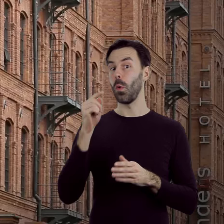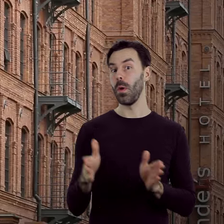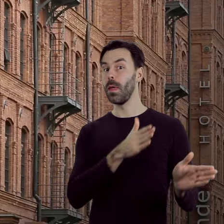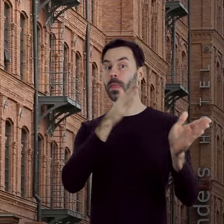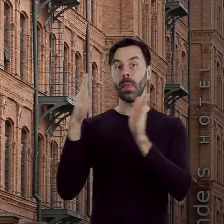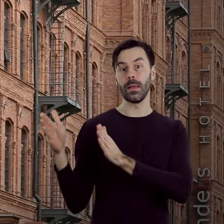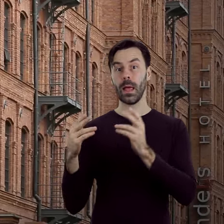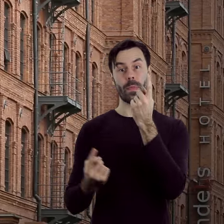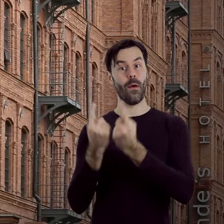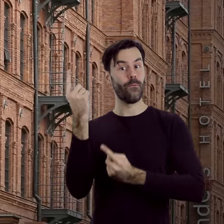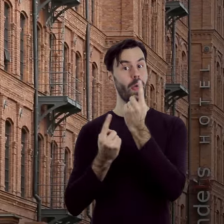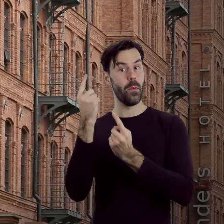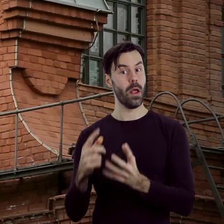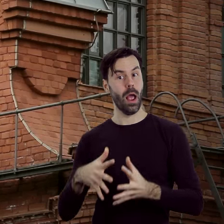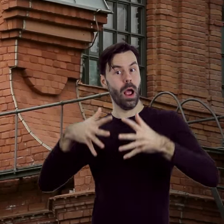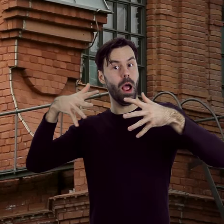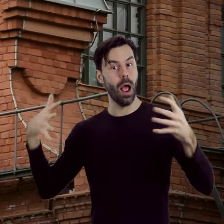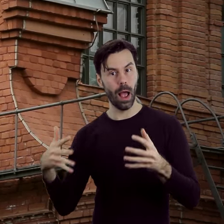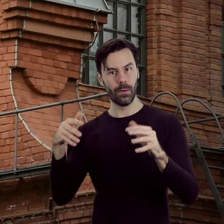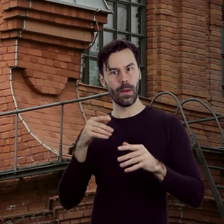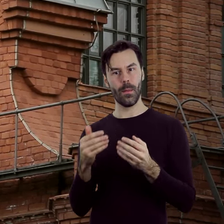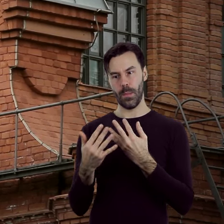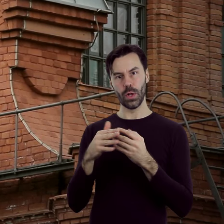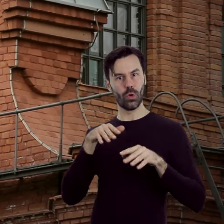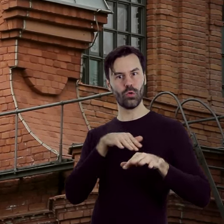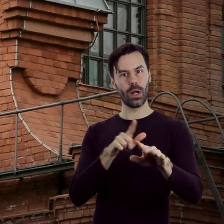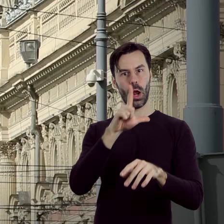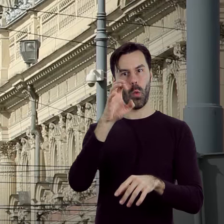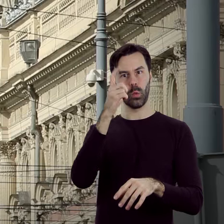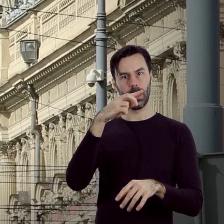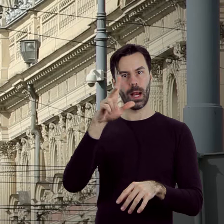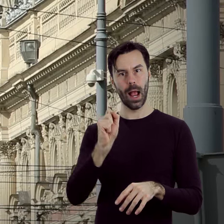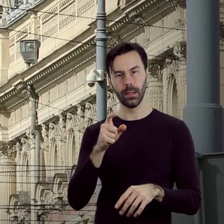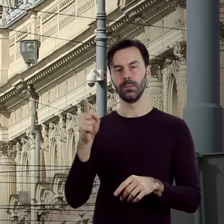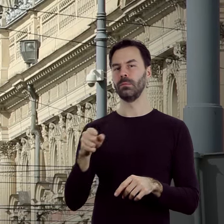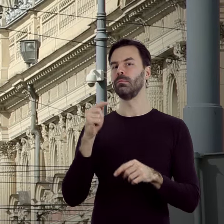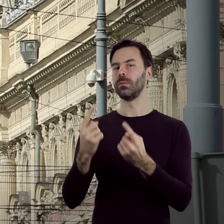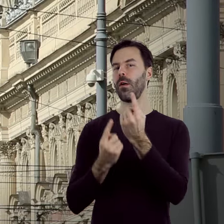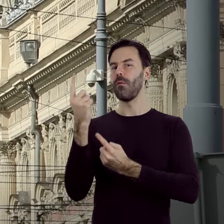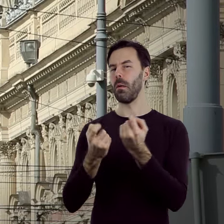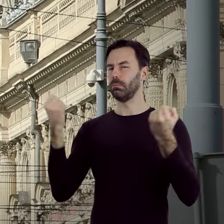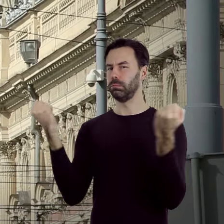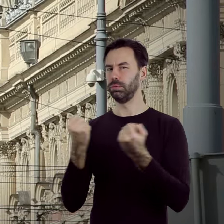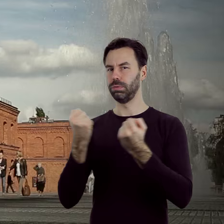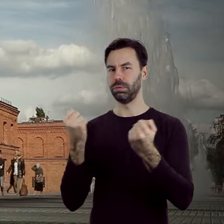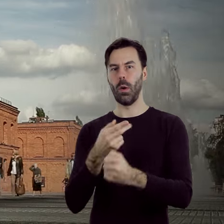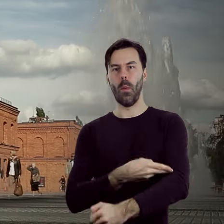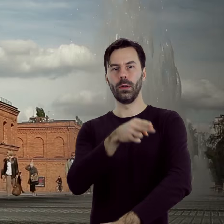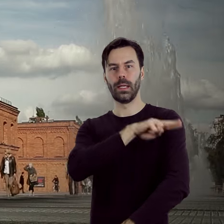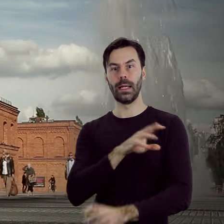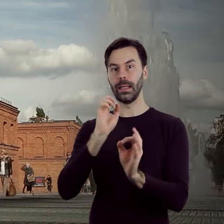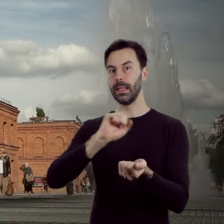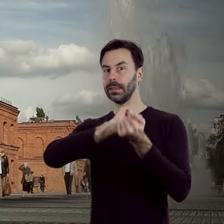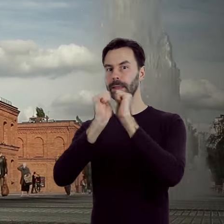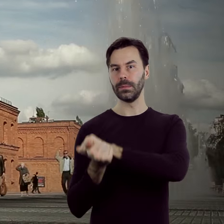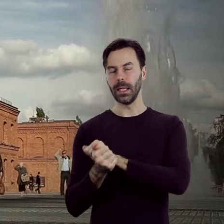Oto kolejny zespół fabryczny ulokowany bezpośrednio nad Łódką. Imperium Izraela Poznańskiego, obecnie przekształcone